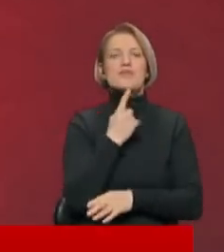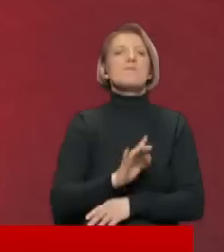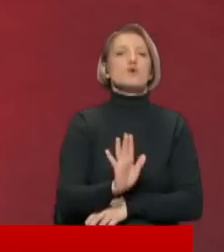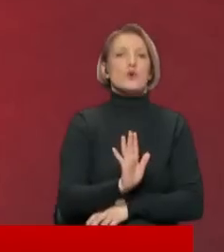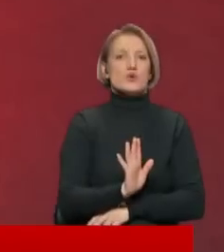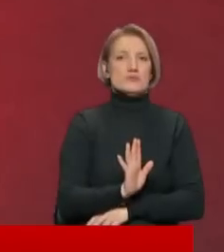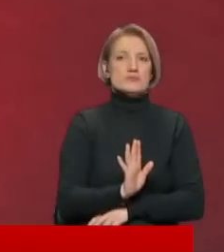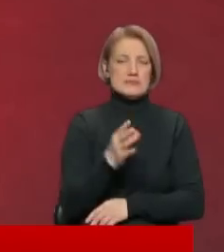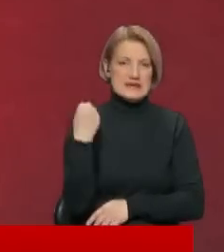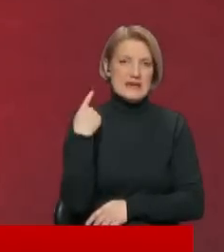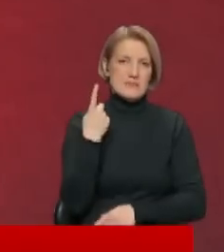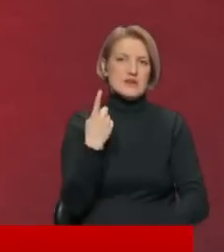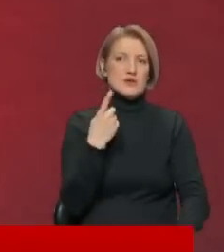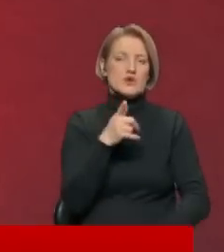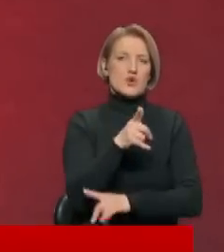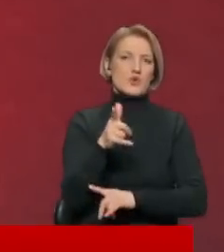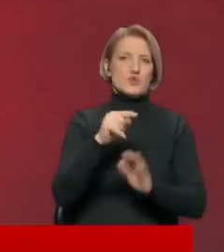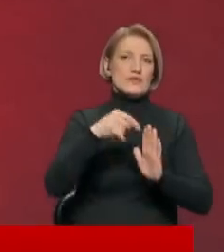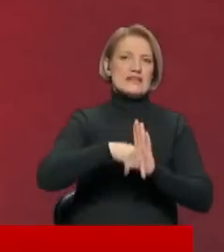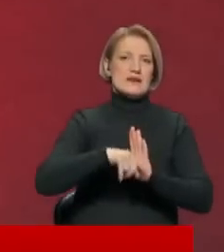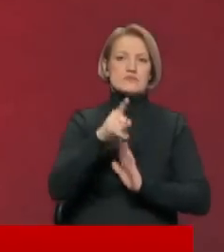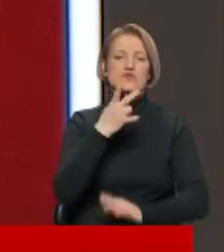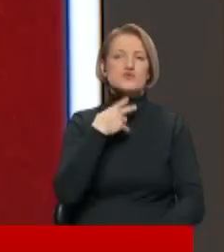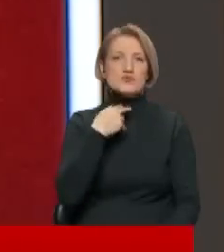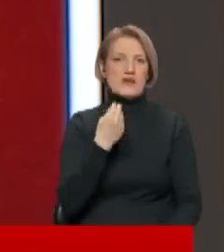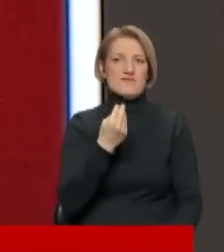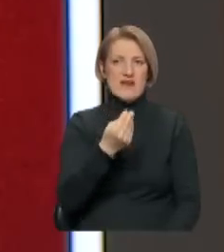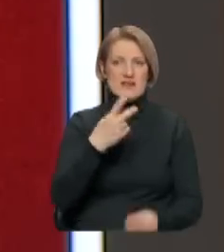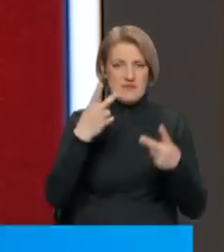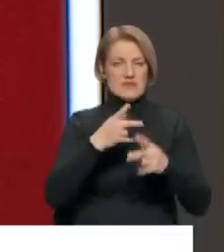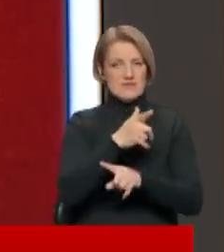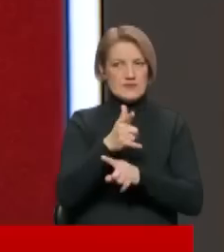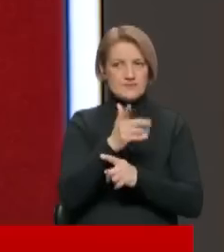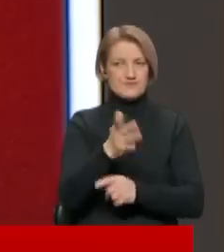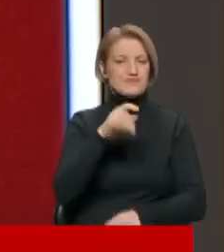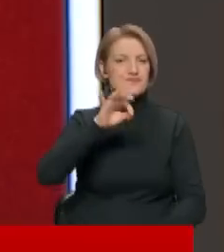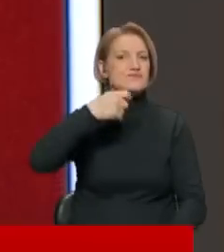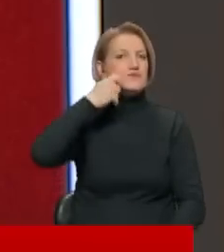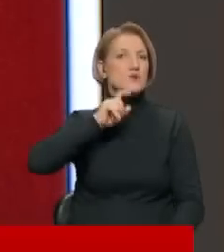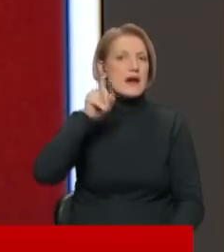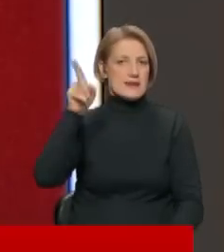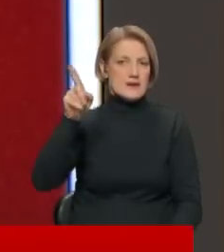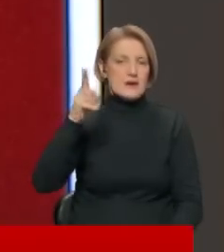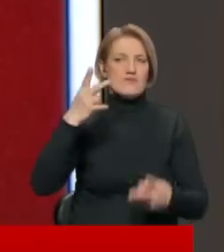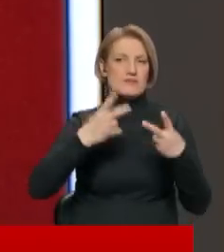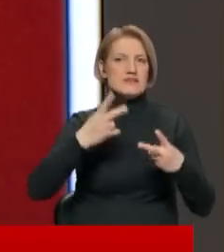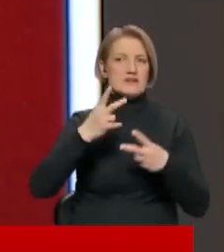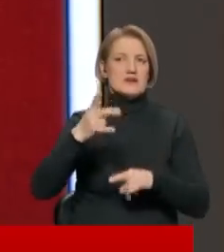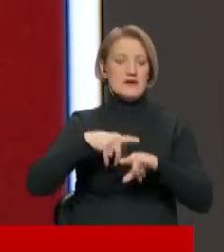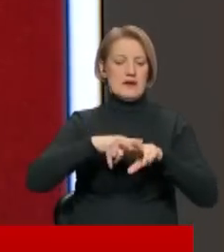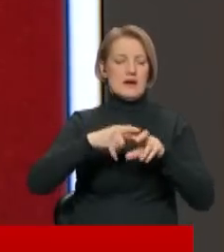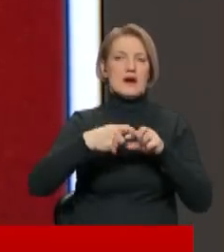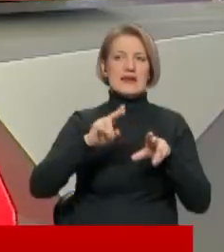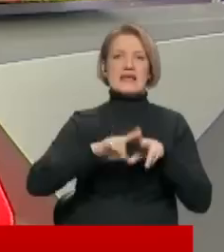ve yeni bir görüntü detayları bu Rusya'nın verdiği mesajda video yoluyla şimdi Ukrayna'nın video yoluyla verdiği bir mesaj halk evde